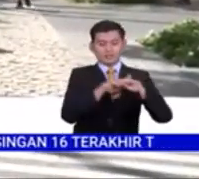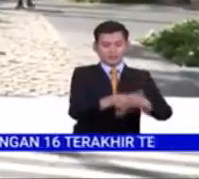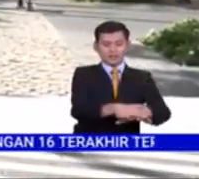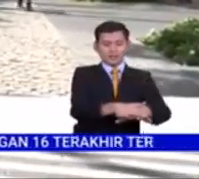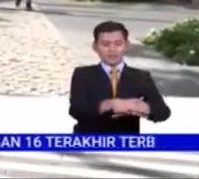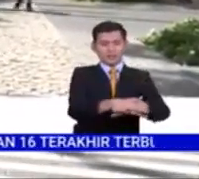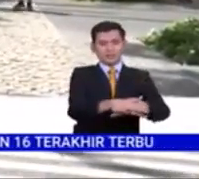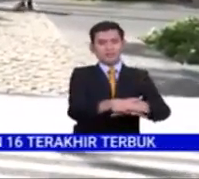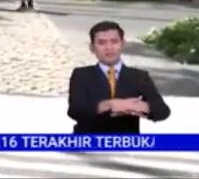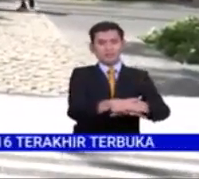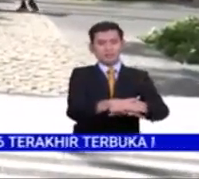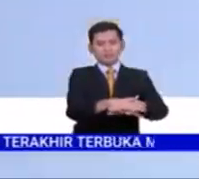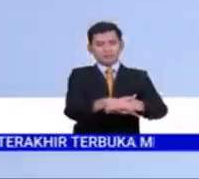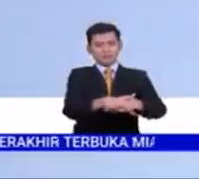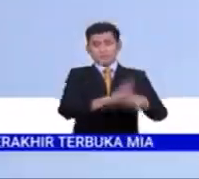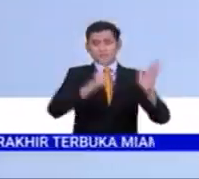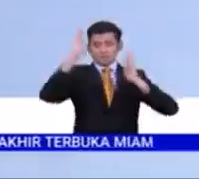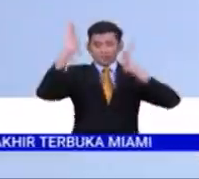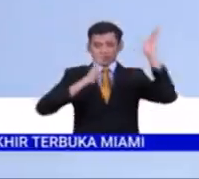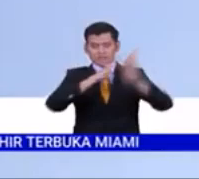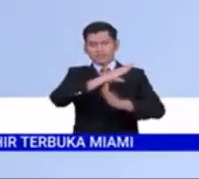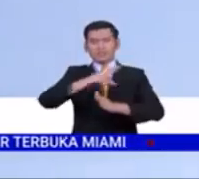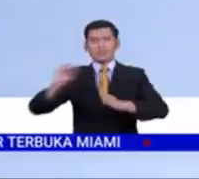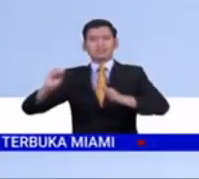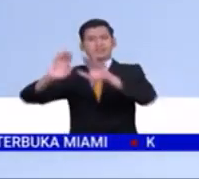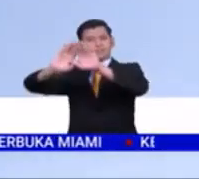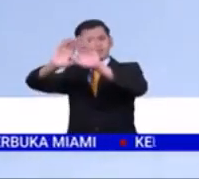kepada Malaysia dan juga kepada dunia yang lain.